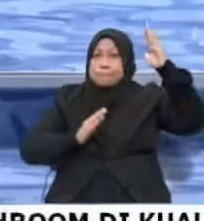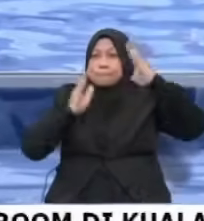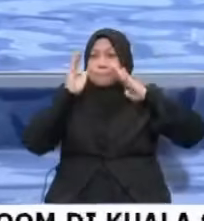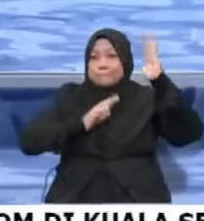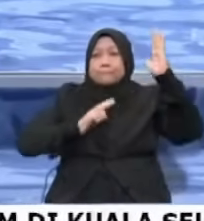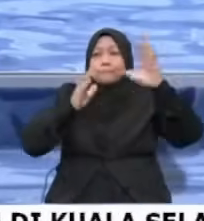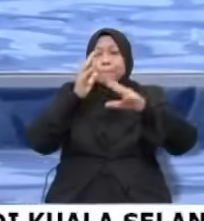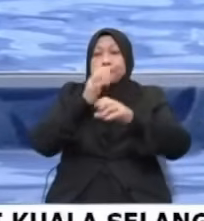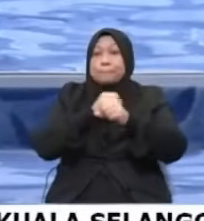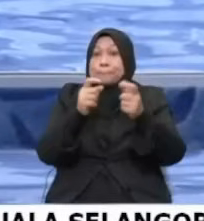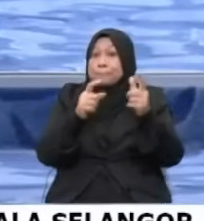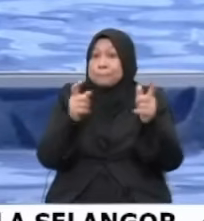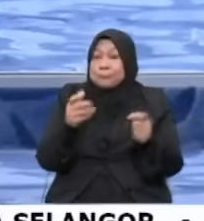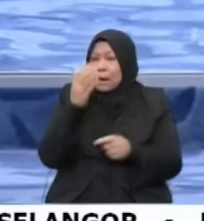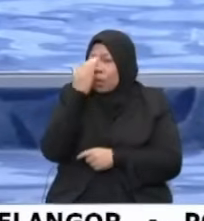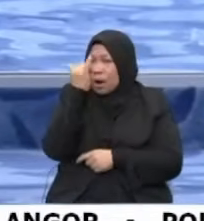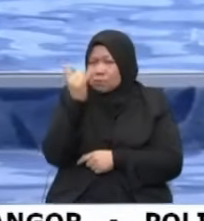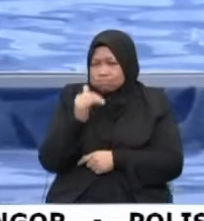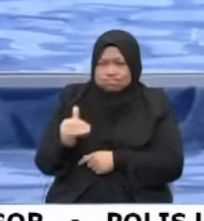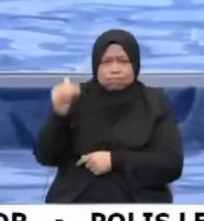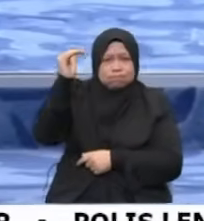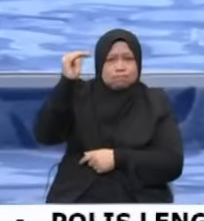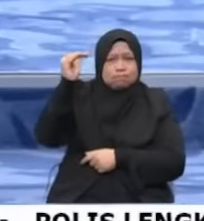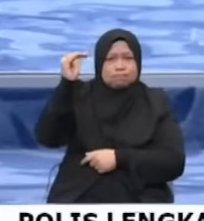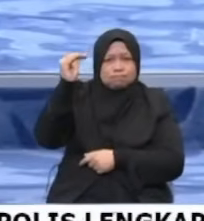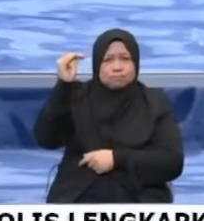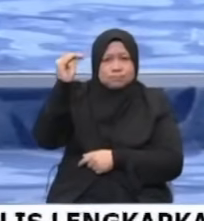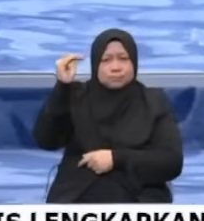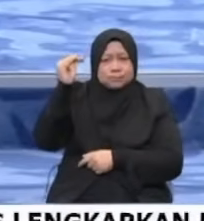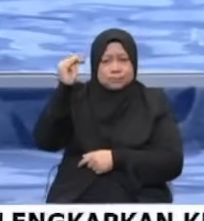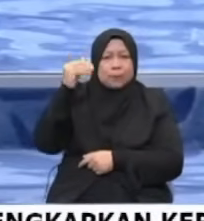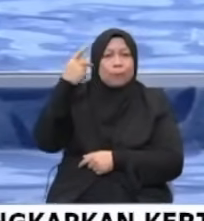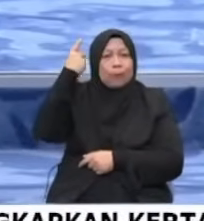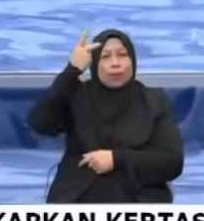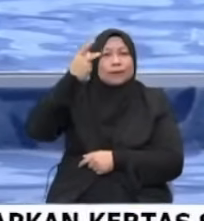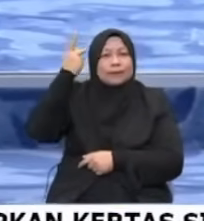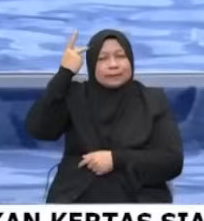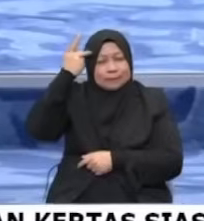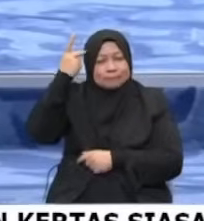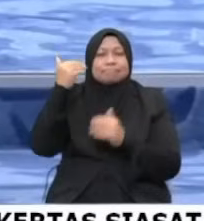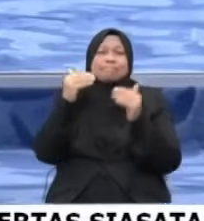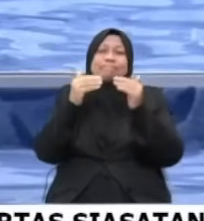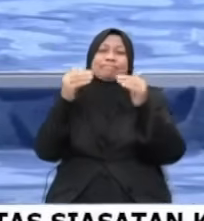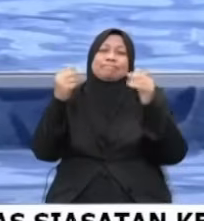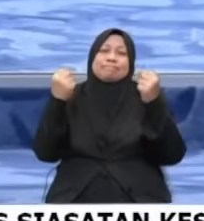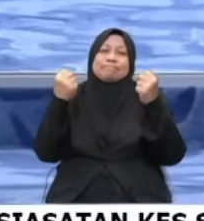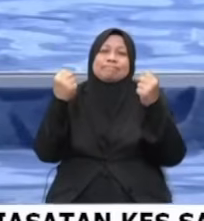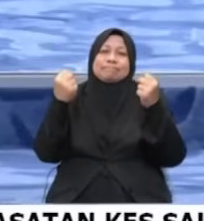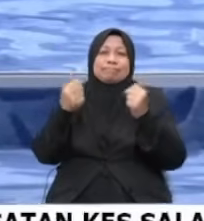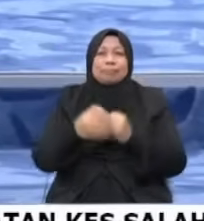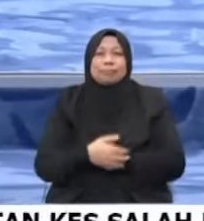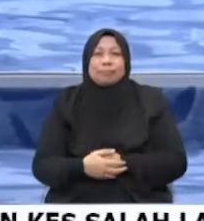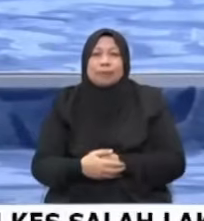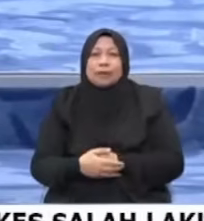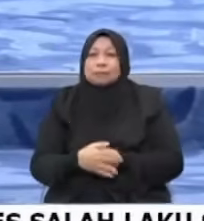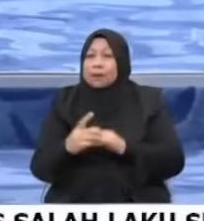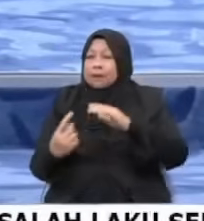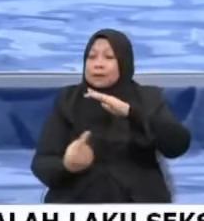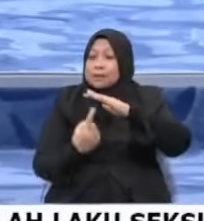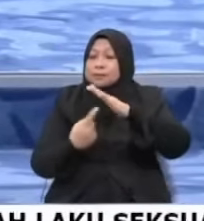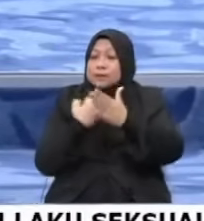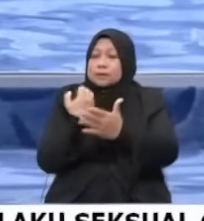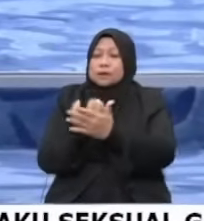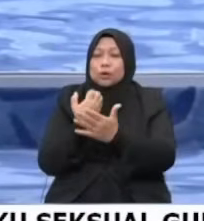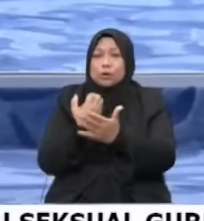dapat tempat kerana politiknya stabil keduanya dasar